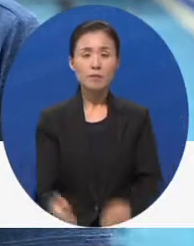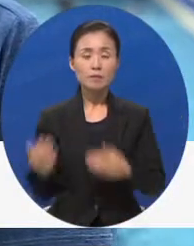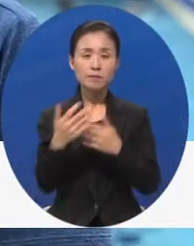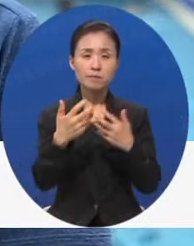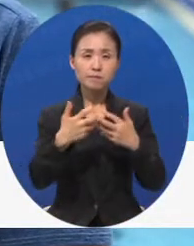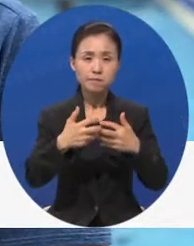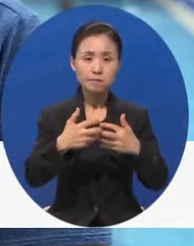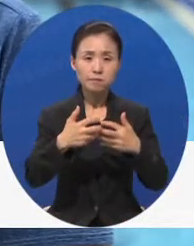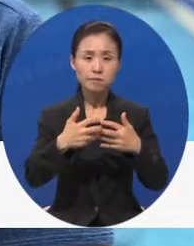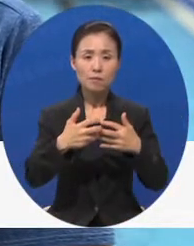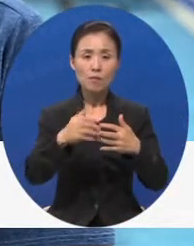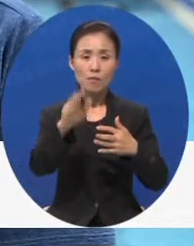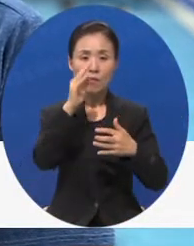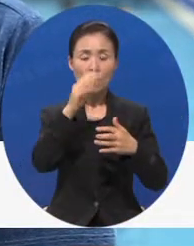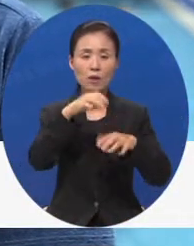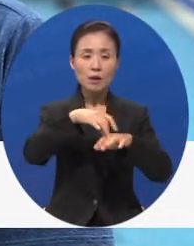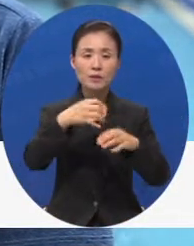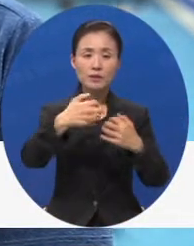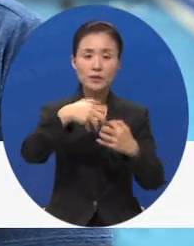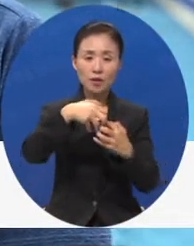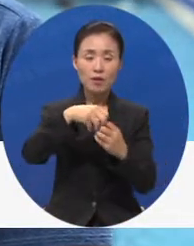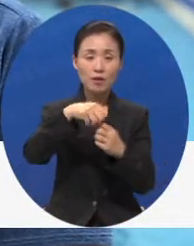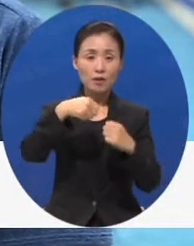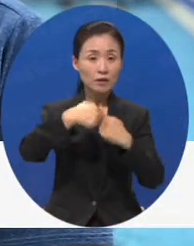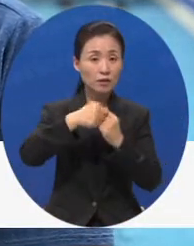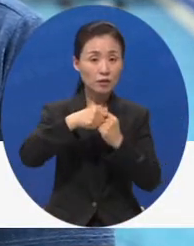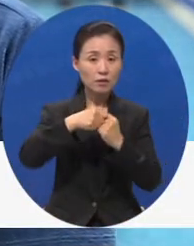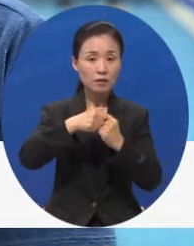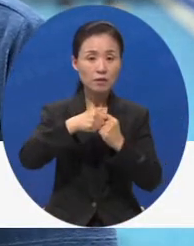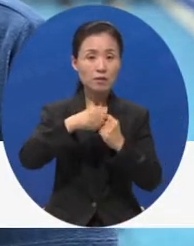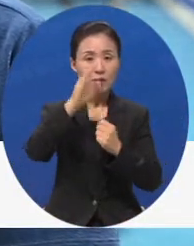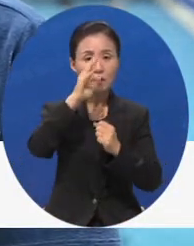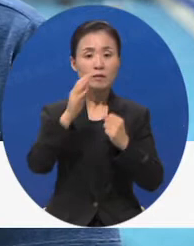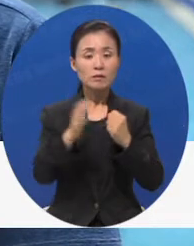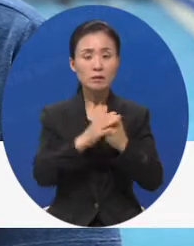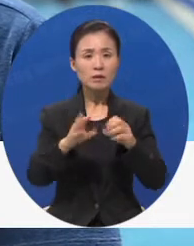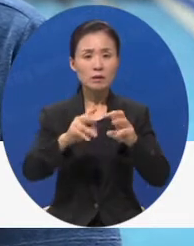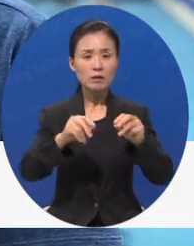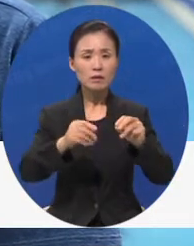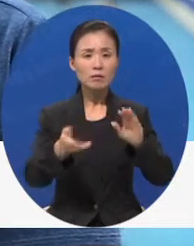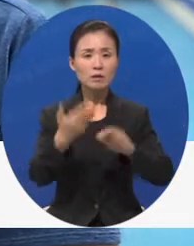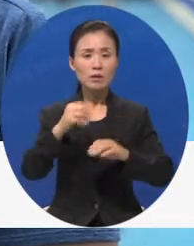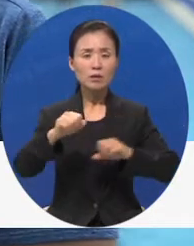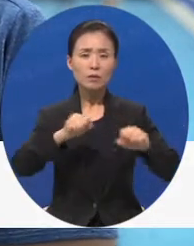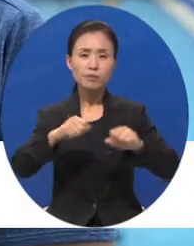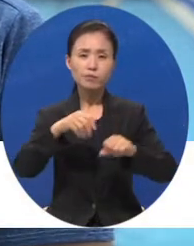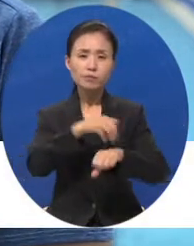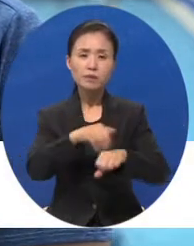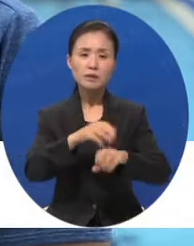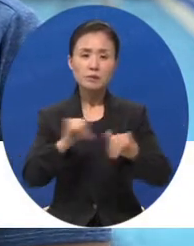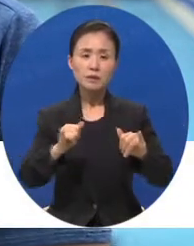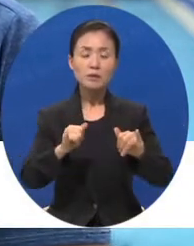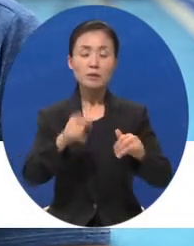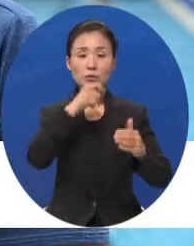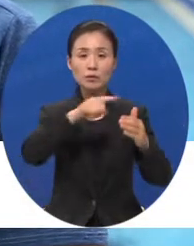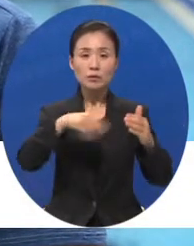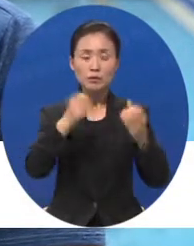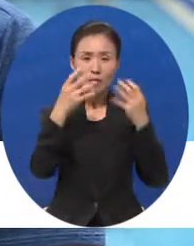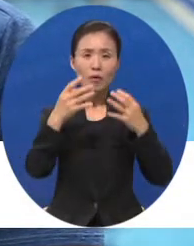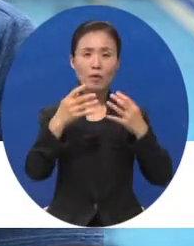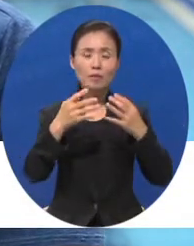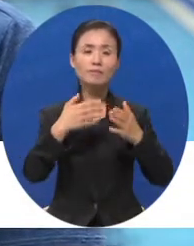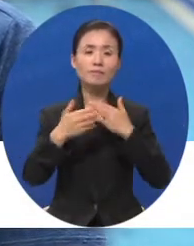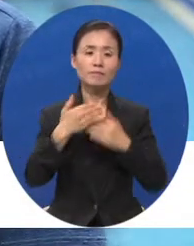마비증세나 관절질환 등으로 땅 위에선 불편한 사람들이 물속에선 새로운 세계를 갖습니다. 물의 부력은 지상에서